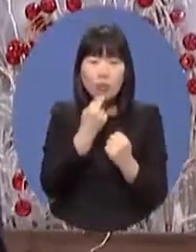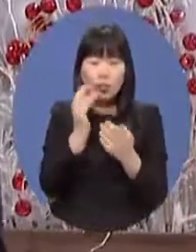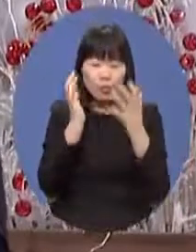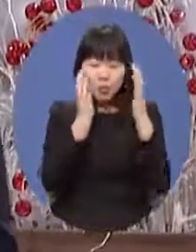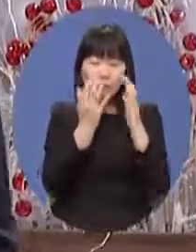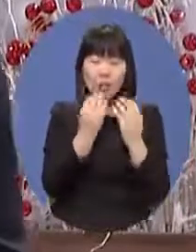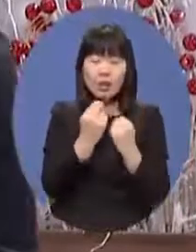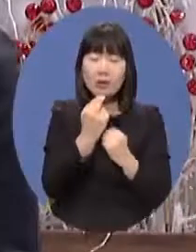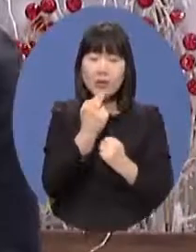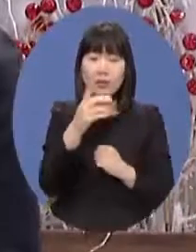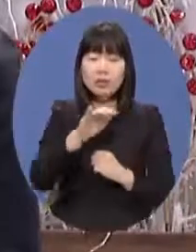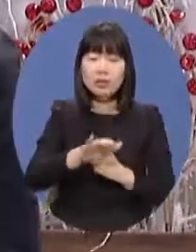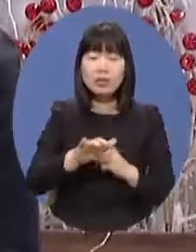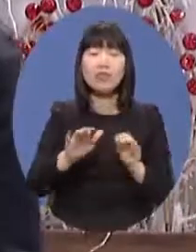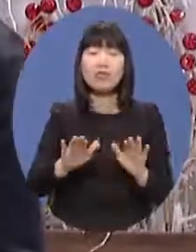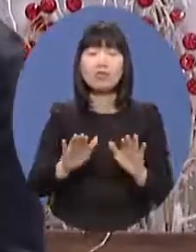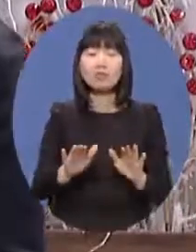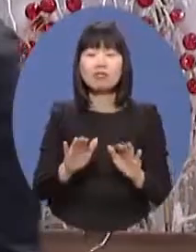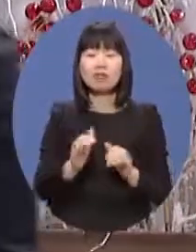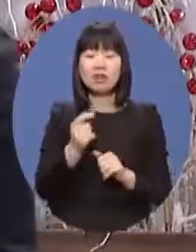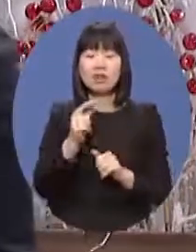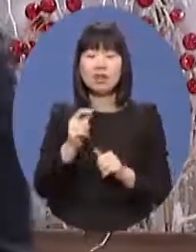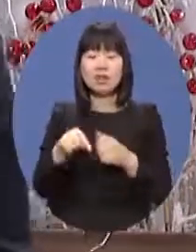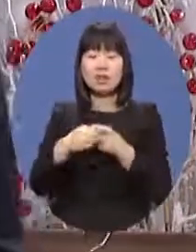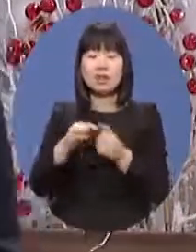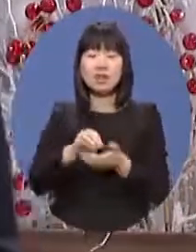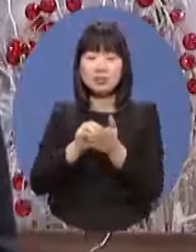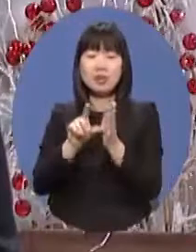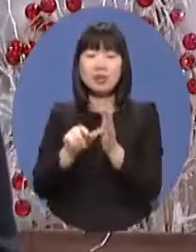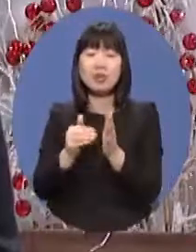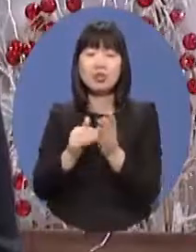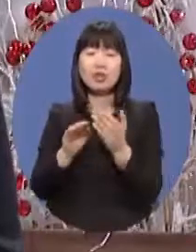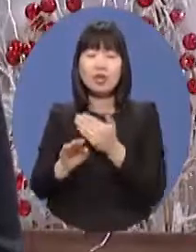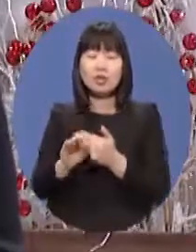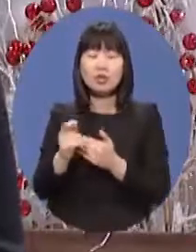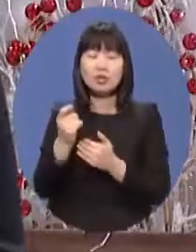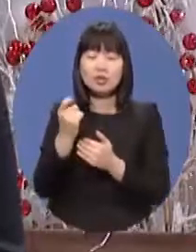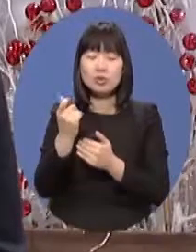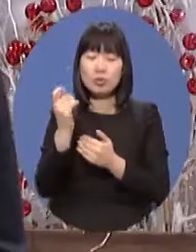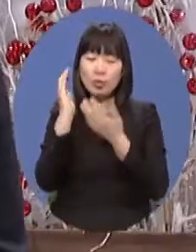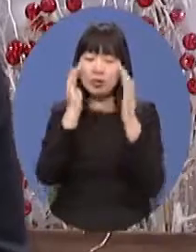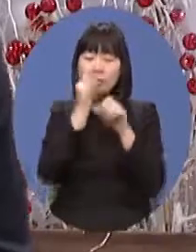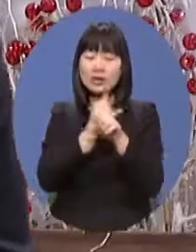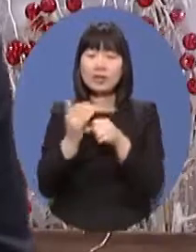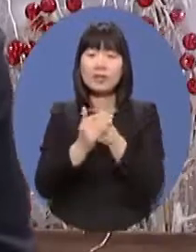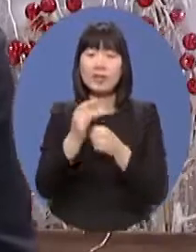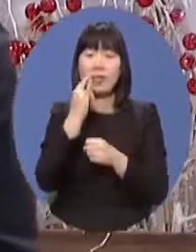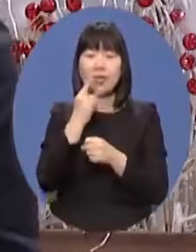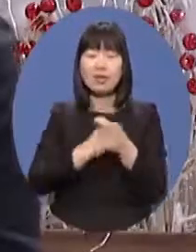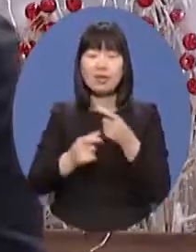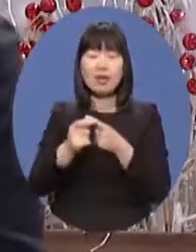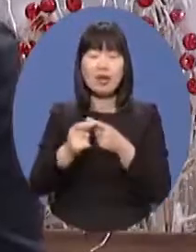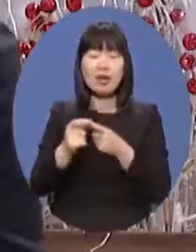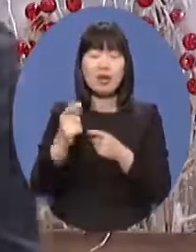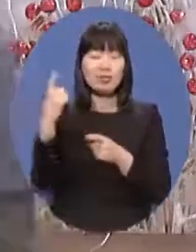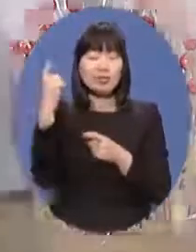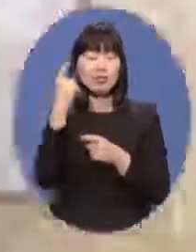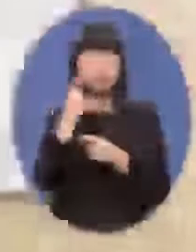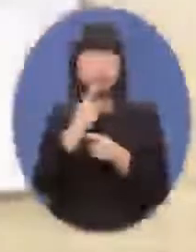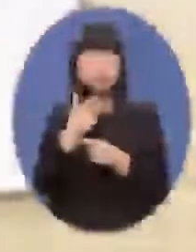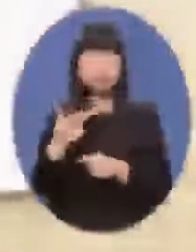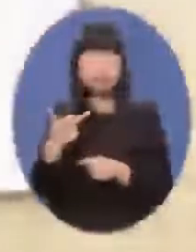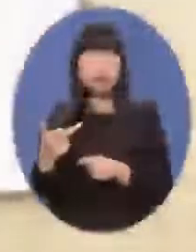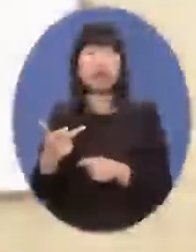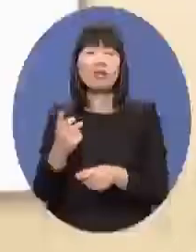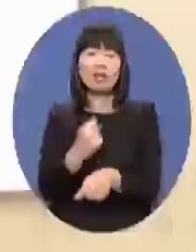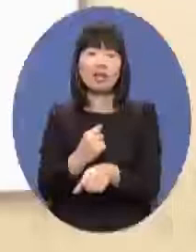않거든요. 근데 이제 학년기로 넘어가면 굉장히 복잡해집니다. 그래서 이런 것들을 어머님이 더 듣는 귀가 훨씬 더